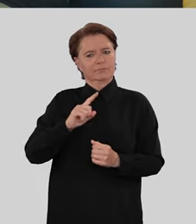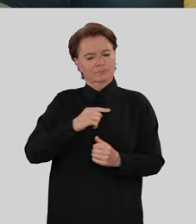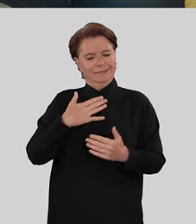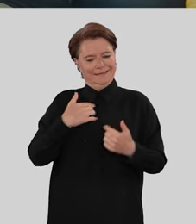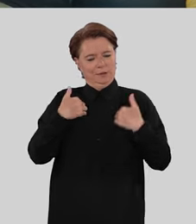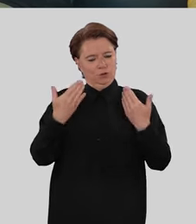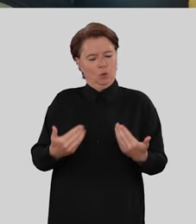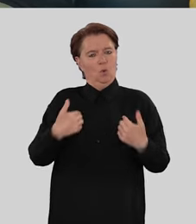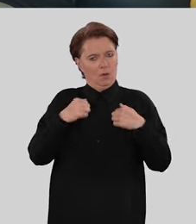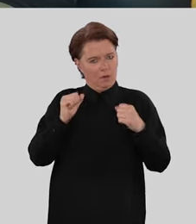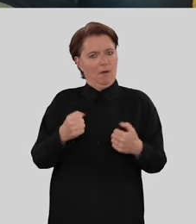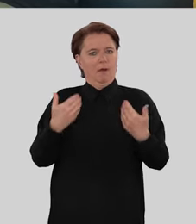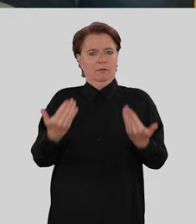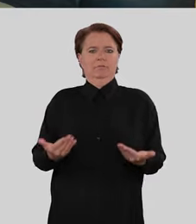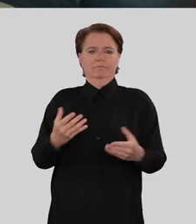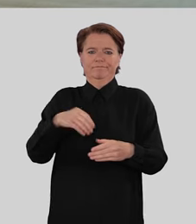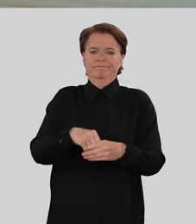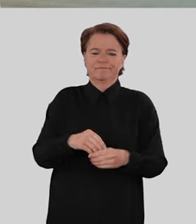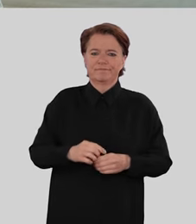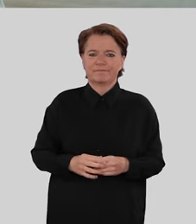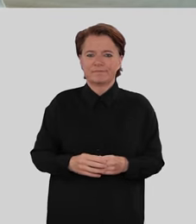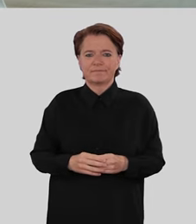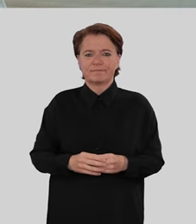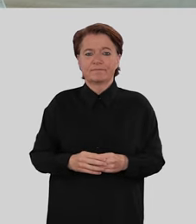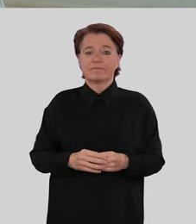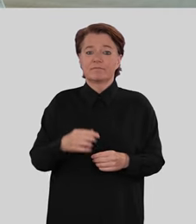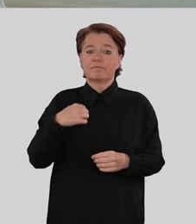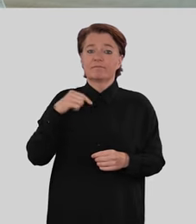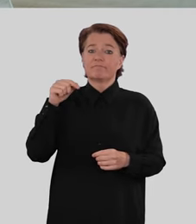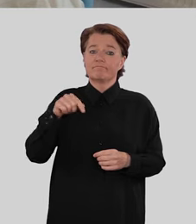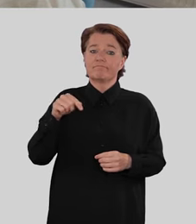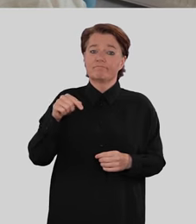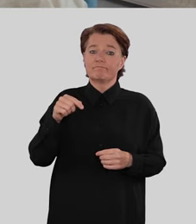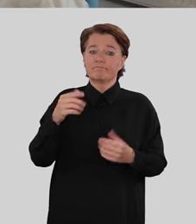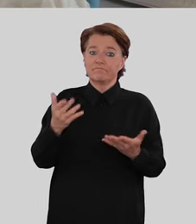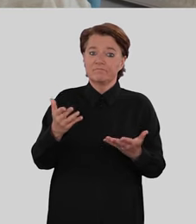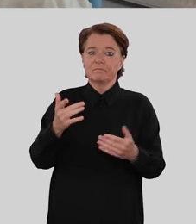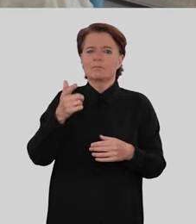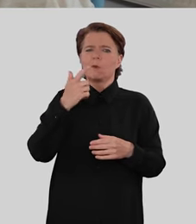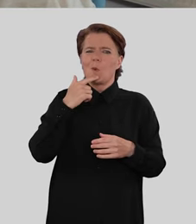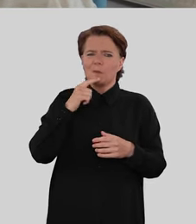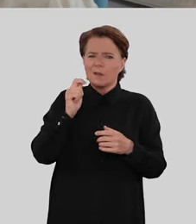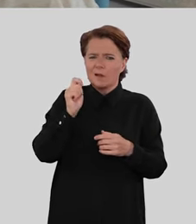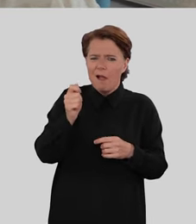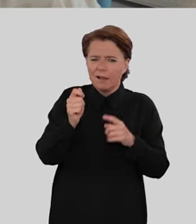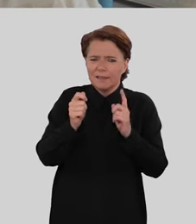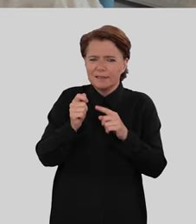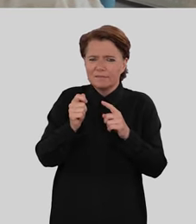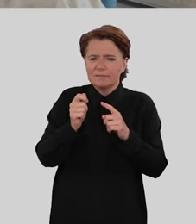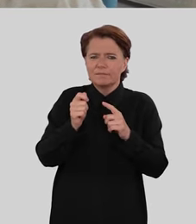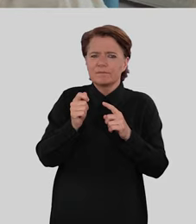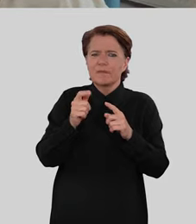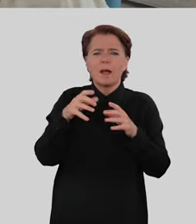Man selbst sein kann. Ja. Wir haben jetzt Bankkart jetzt da. Diese rote